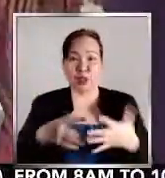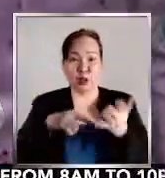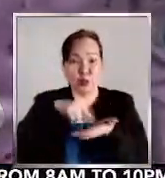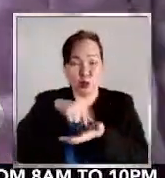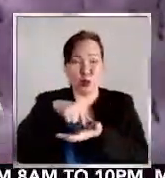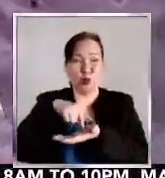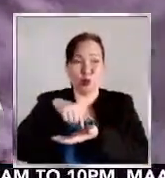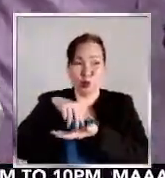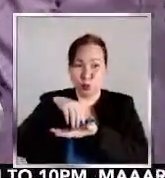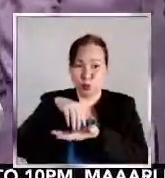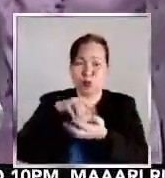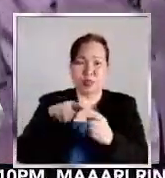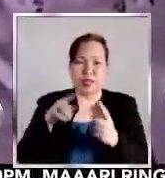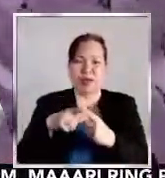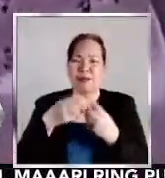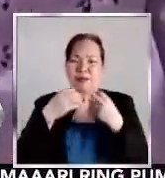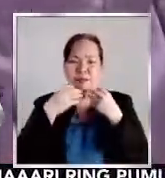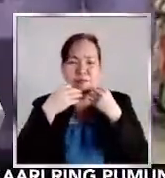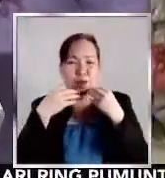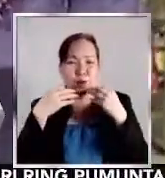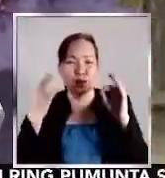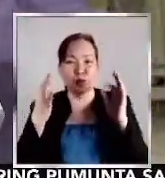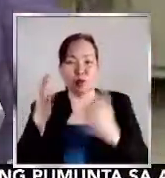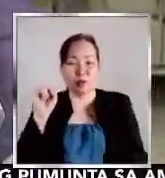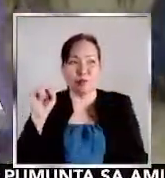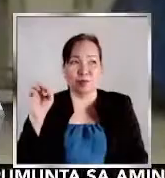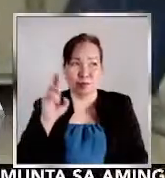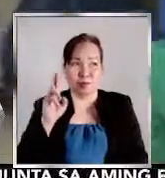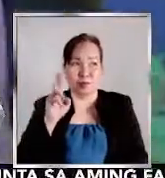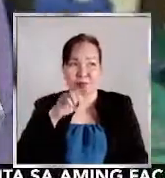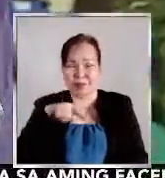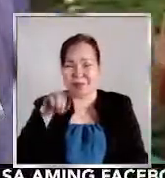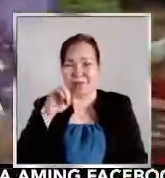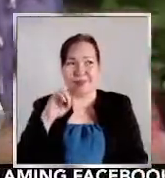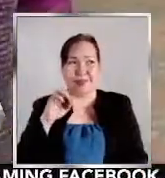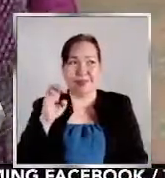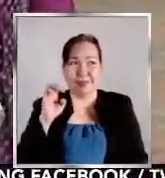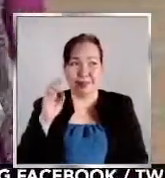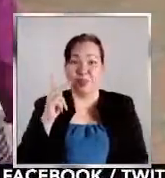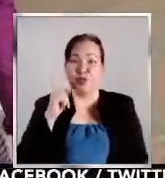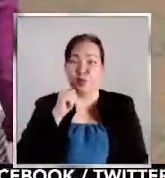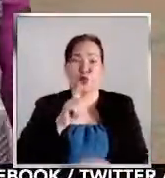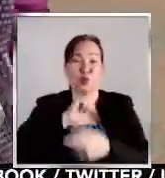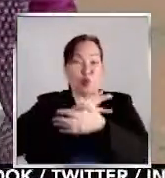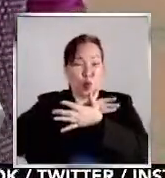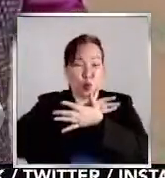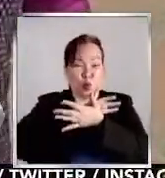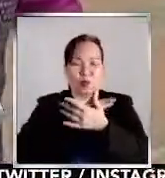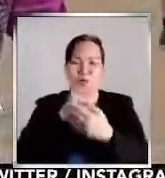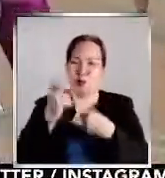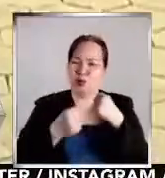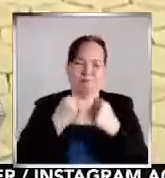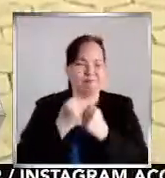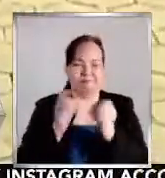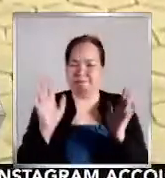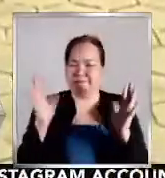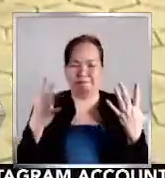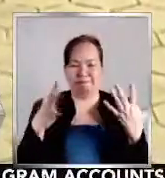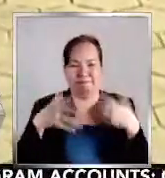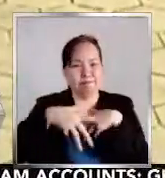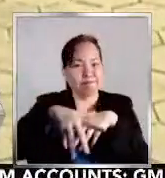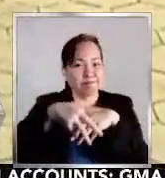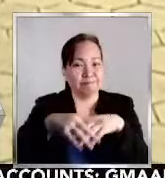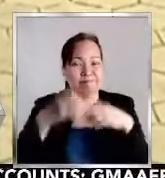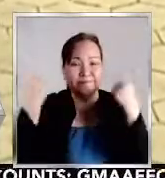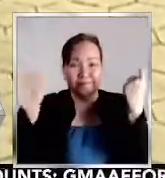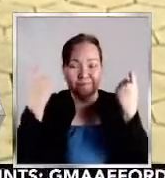theme park na ito sa Santa Rosa, Laguna. Dahil sa COVID, 2 taon din natigil ang taunang selebrasyon ng Flores de